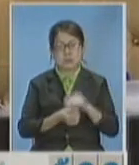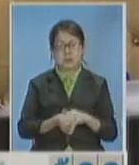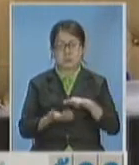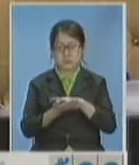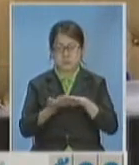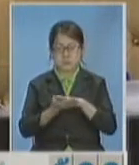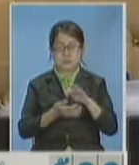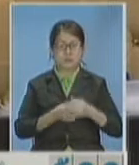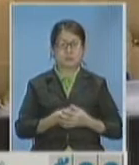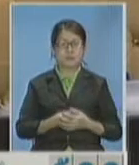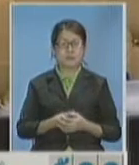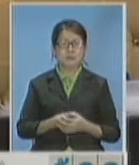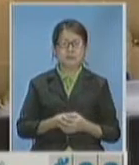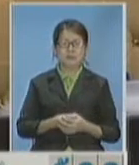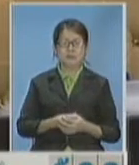ครับ